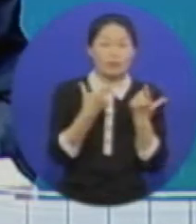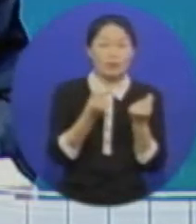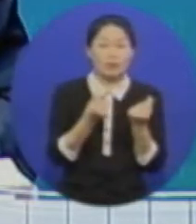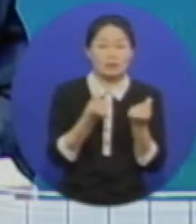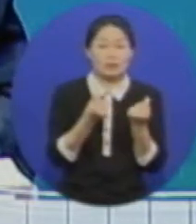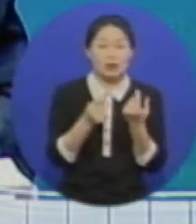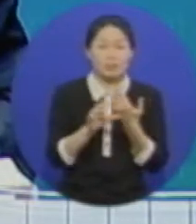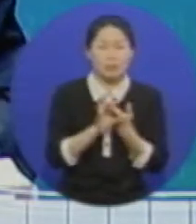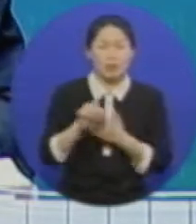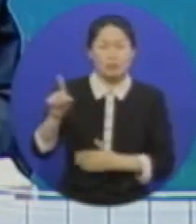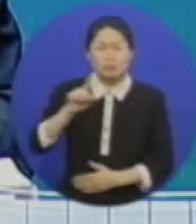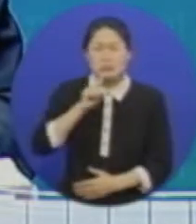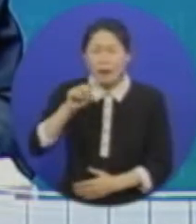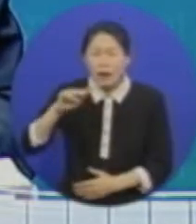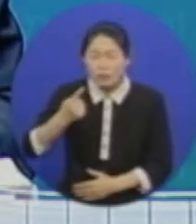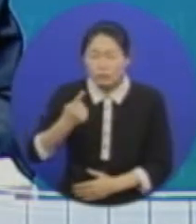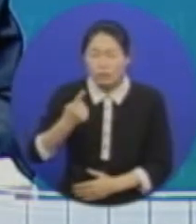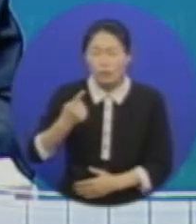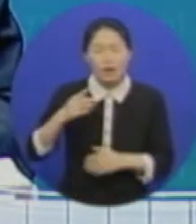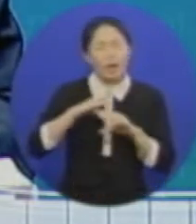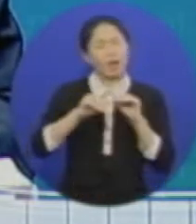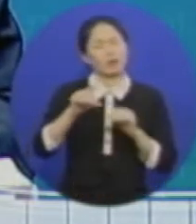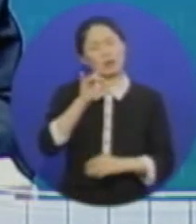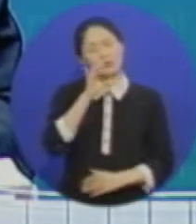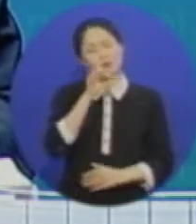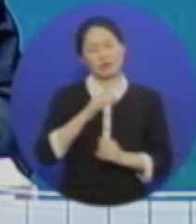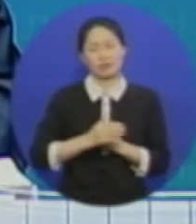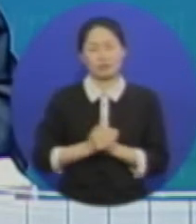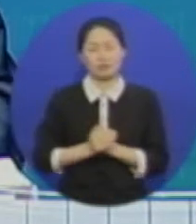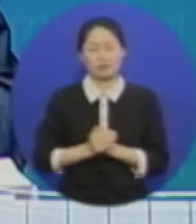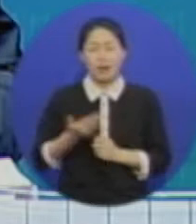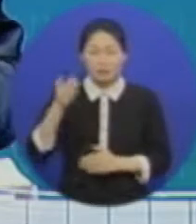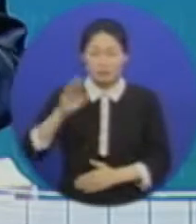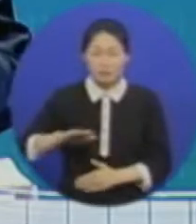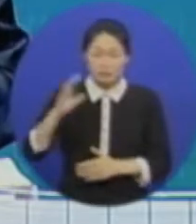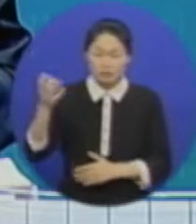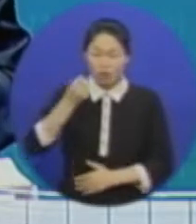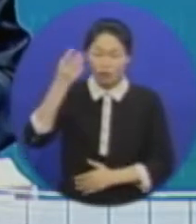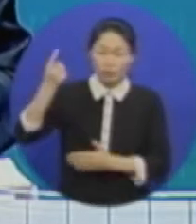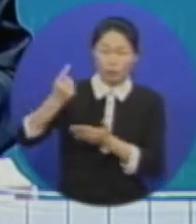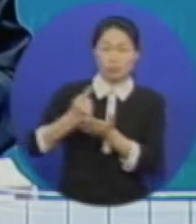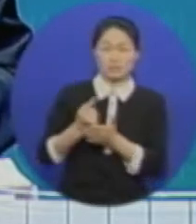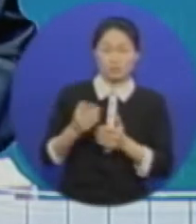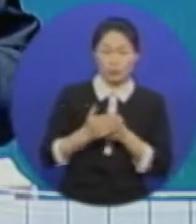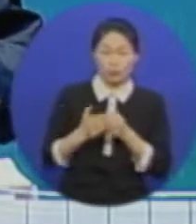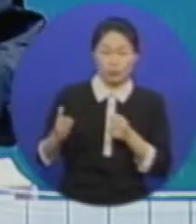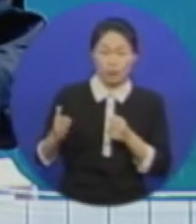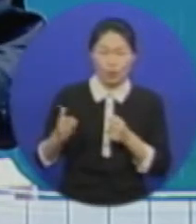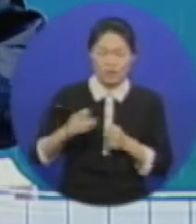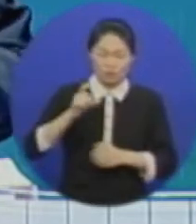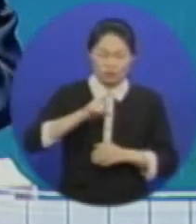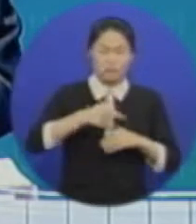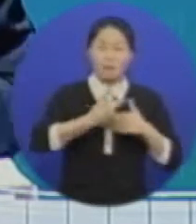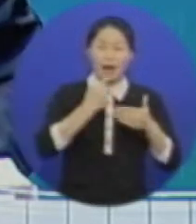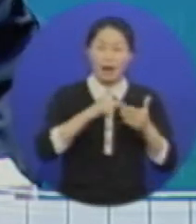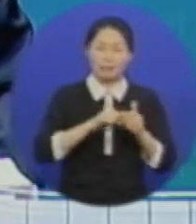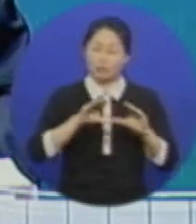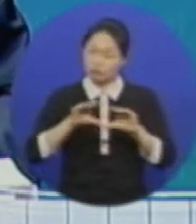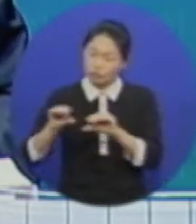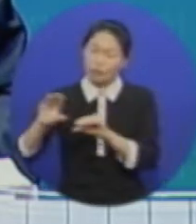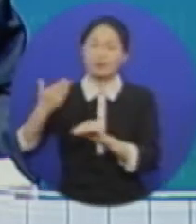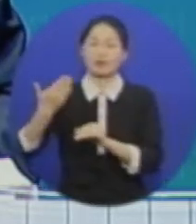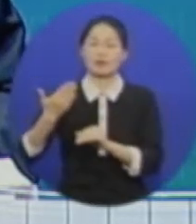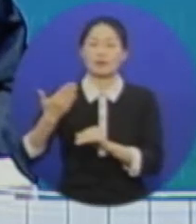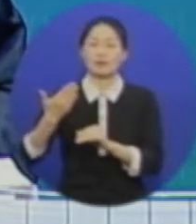무슨 말로도 해결이 안되어 이 사람은 그런데 성령님이 오심으로 이 굳은 마음이 부드러운 마음이